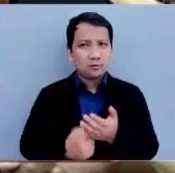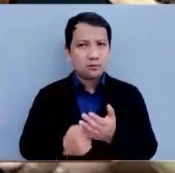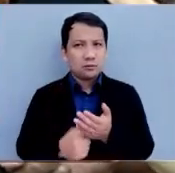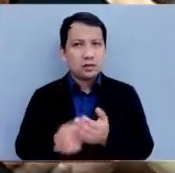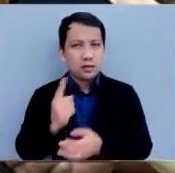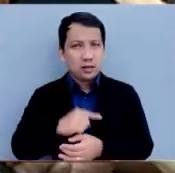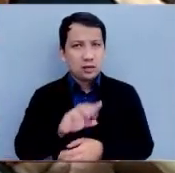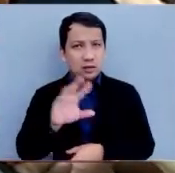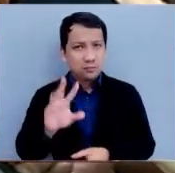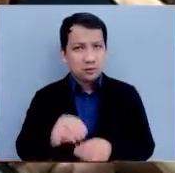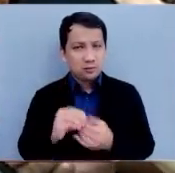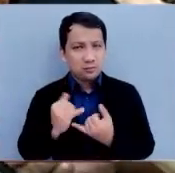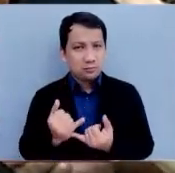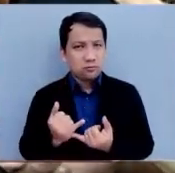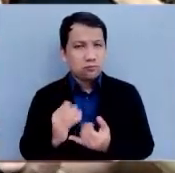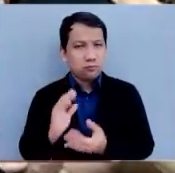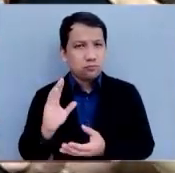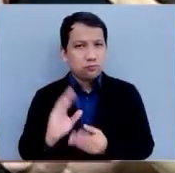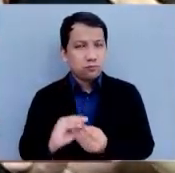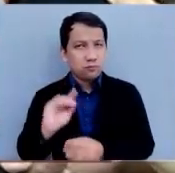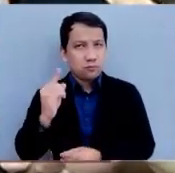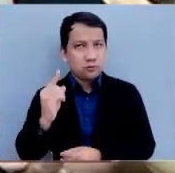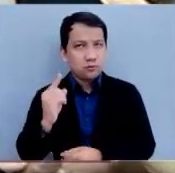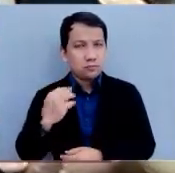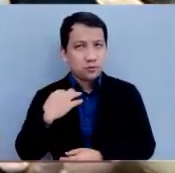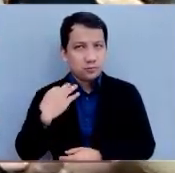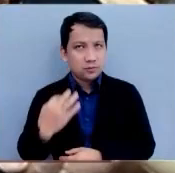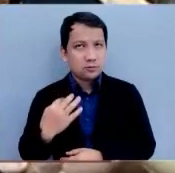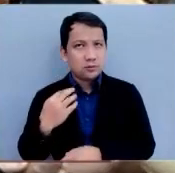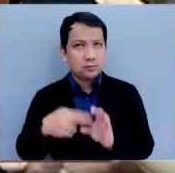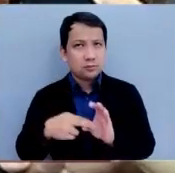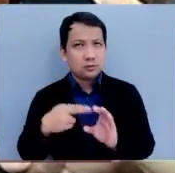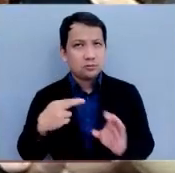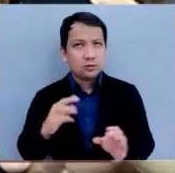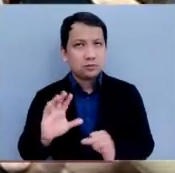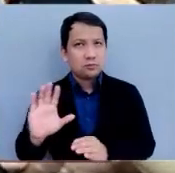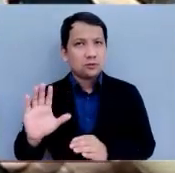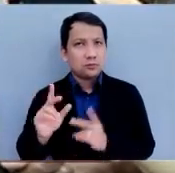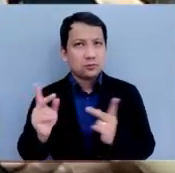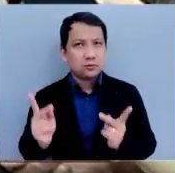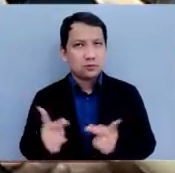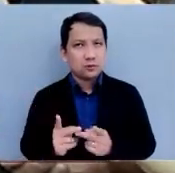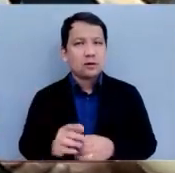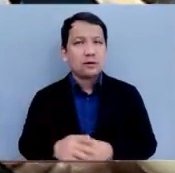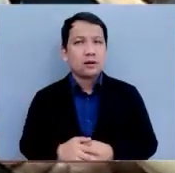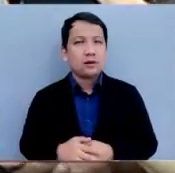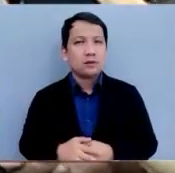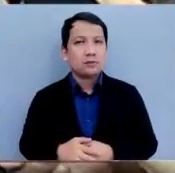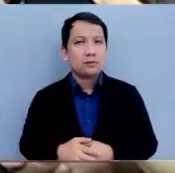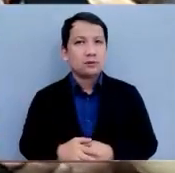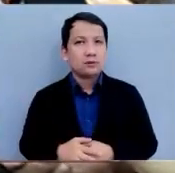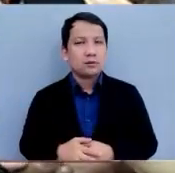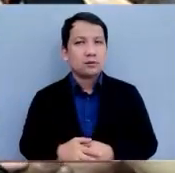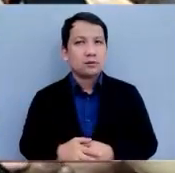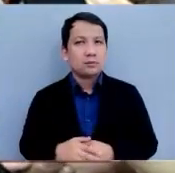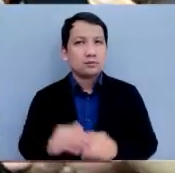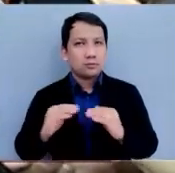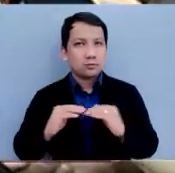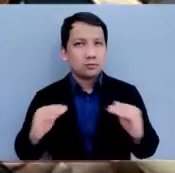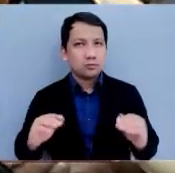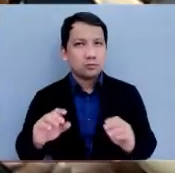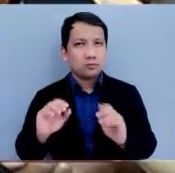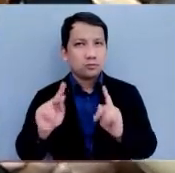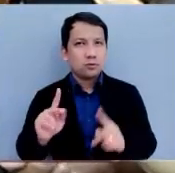dito ngayon is that there is first a voluntary resignation on their part, no? I mean on that level, okay.